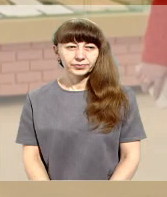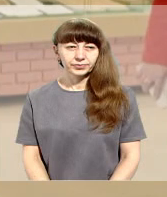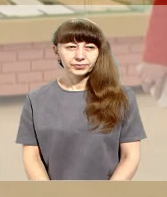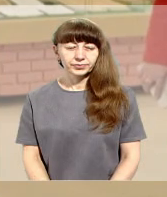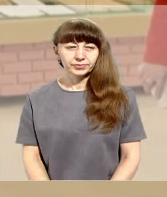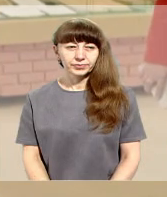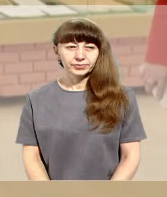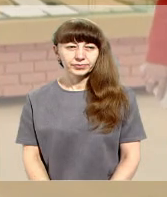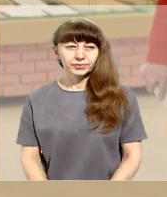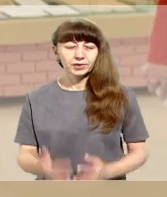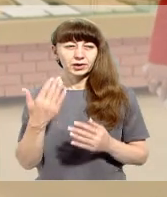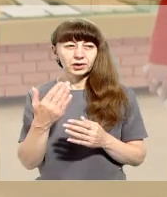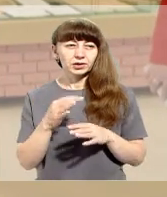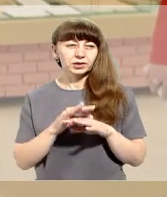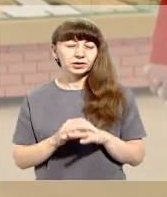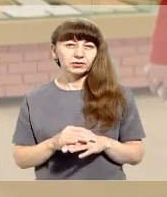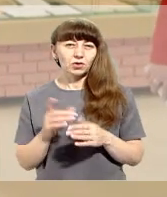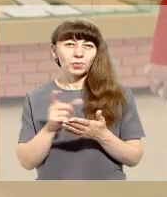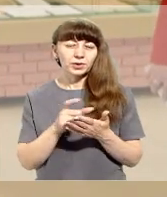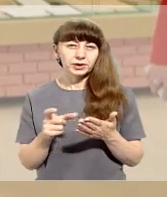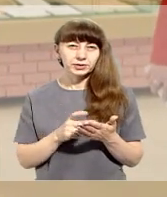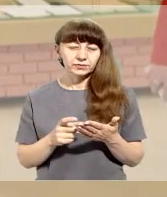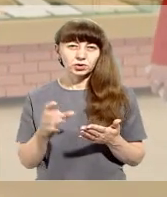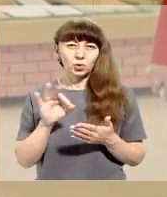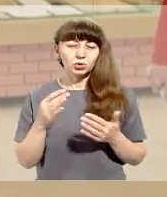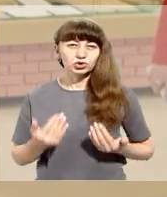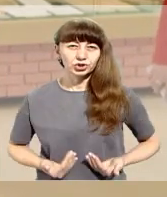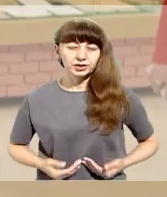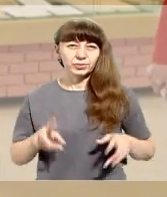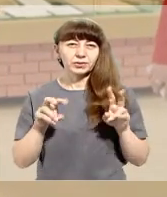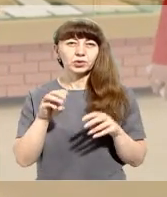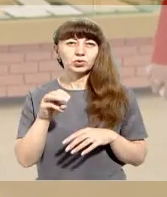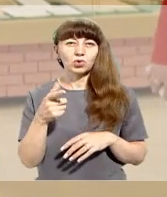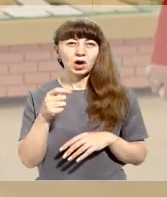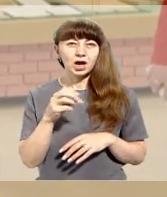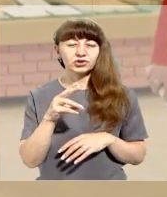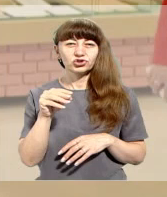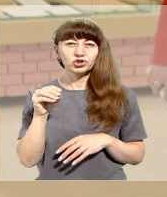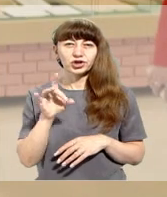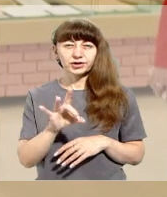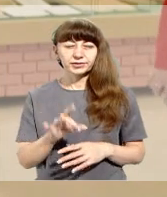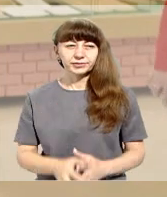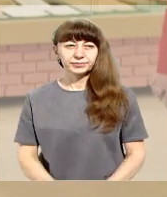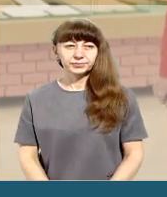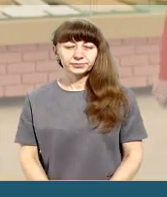әрбірісі. Сол кешегі Амангелді батырдың отрядында болуының өзі ерлік емес пе?